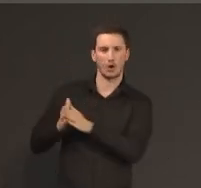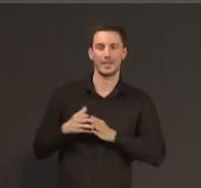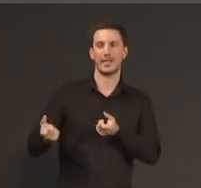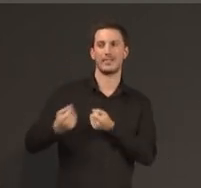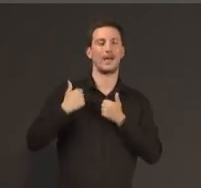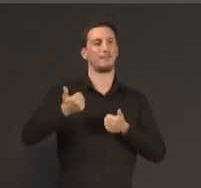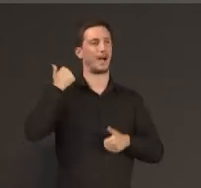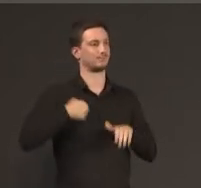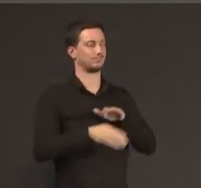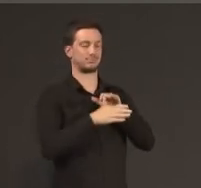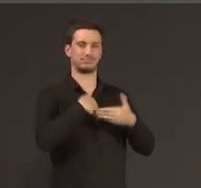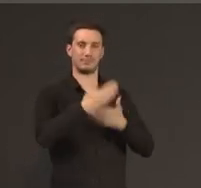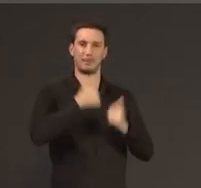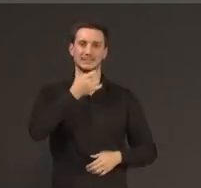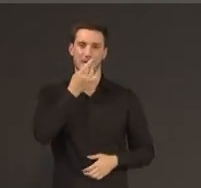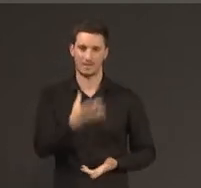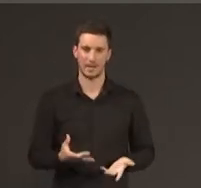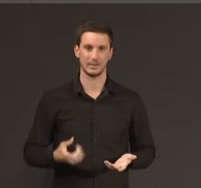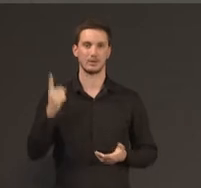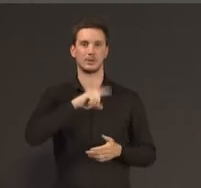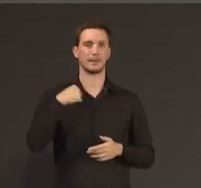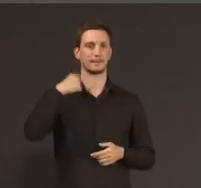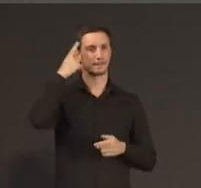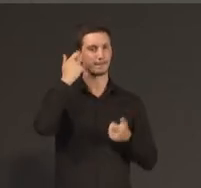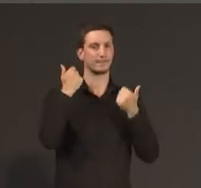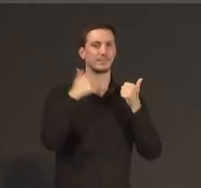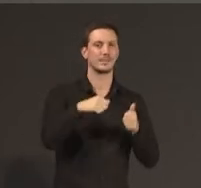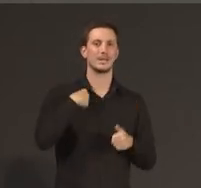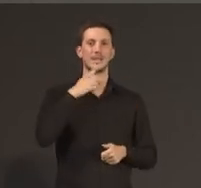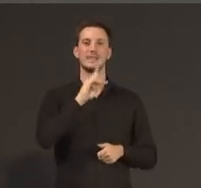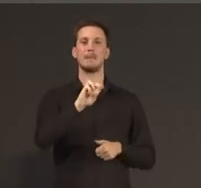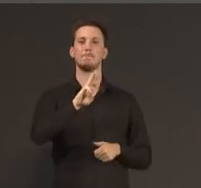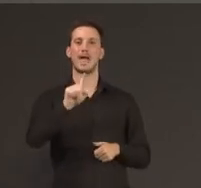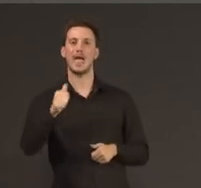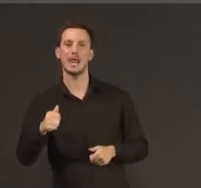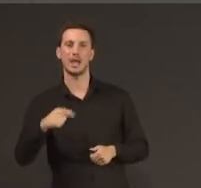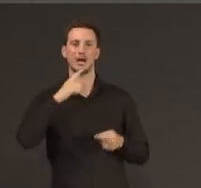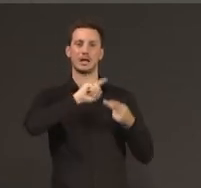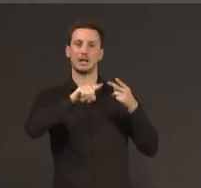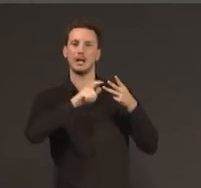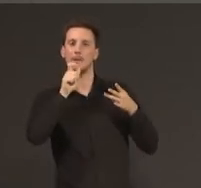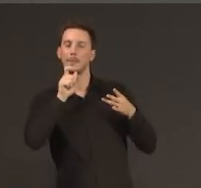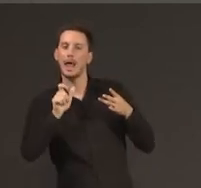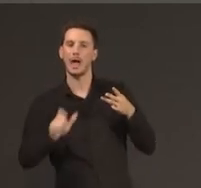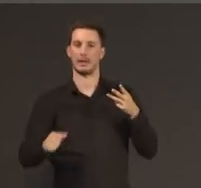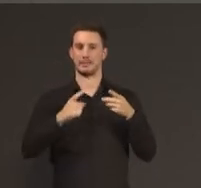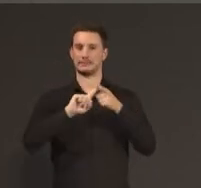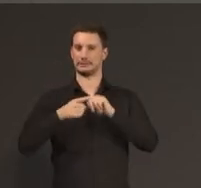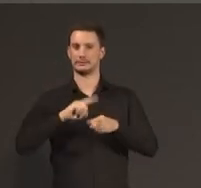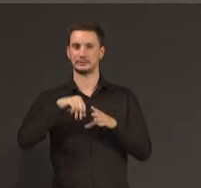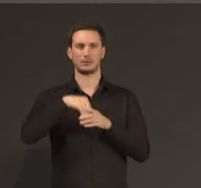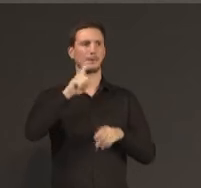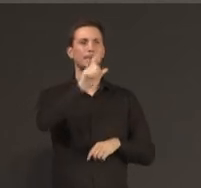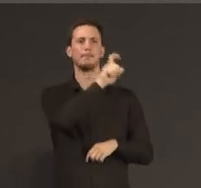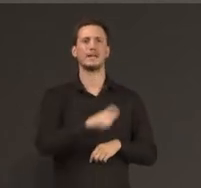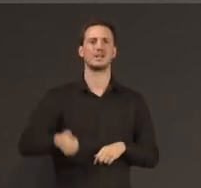més fàcil. I no, no parlo de l'Optimot, del DPL, del Word Reference ni del TERCAT, sinó de les persones que